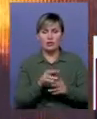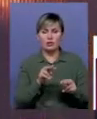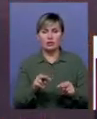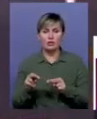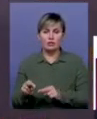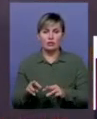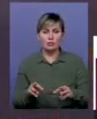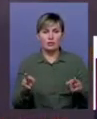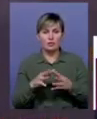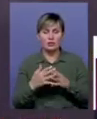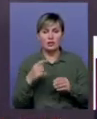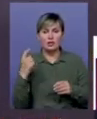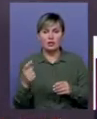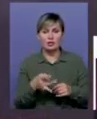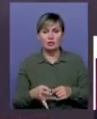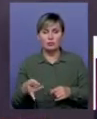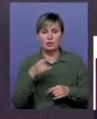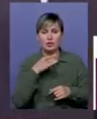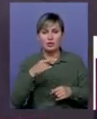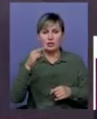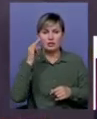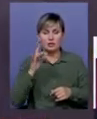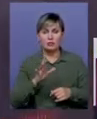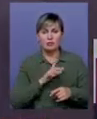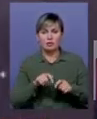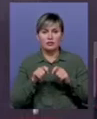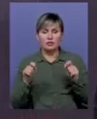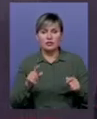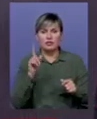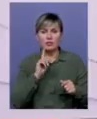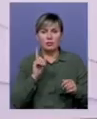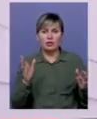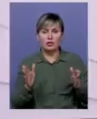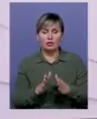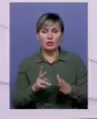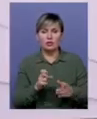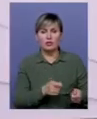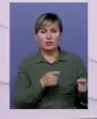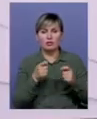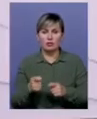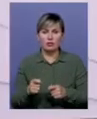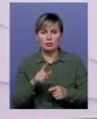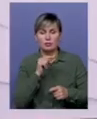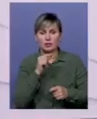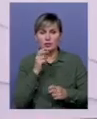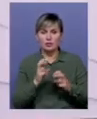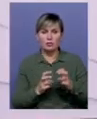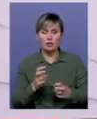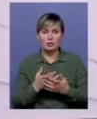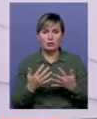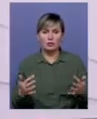надзора Министерства сельского хозяйства Республики Казахстан были введены временные ограничения на ввоз птицы и продукции